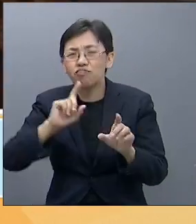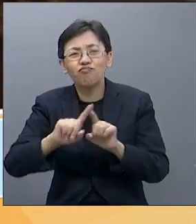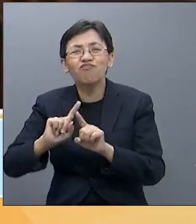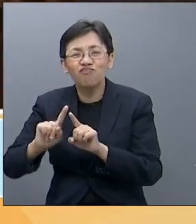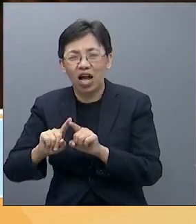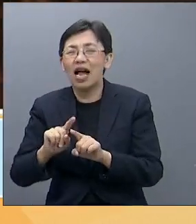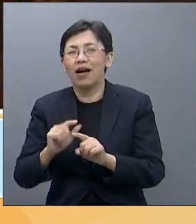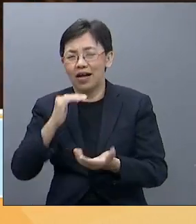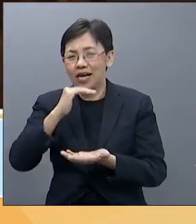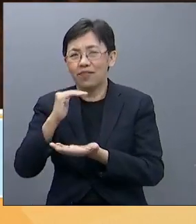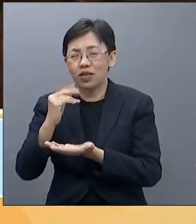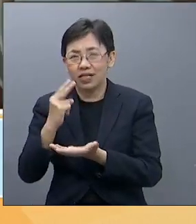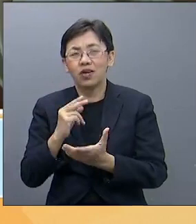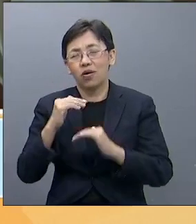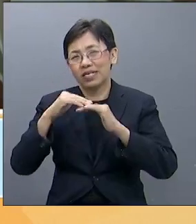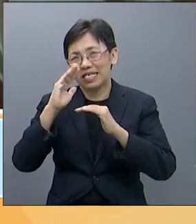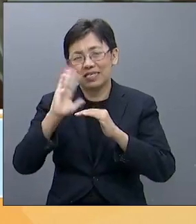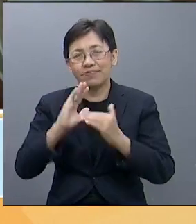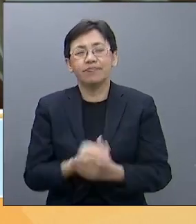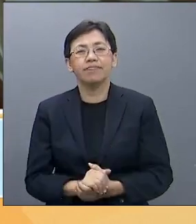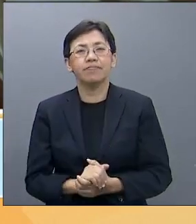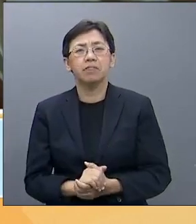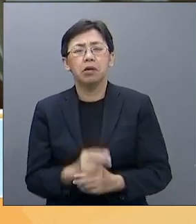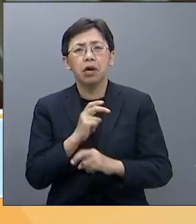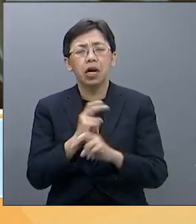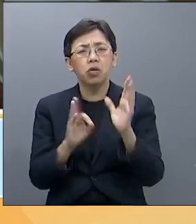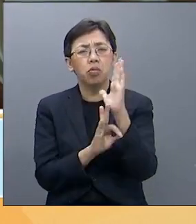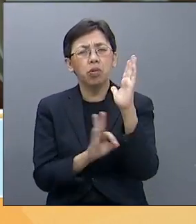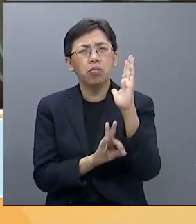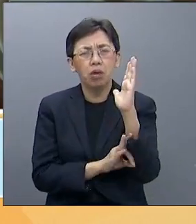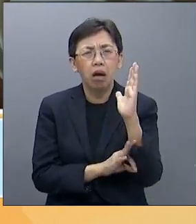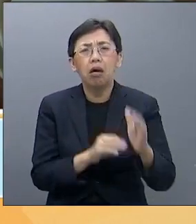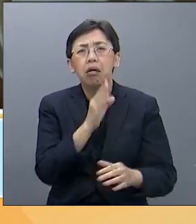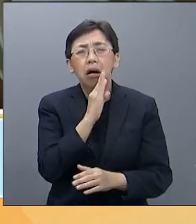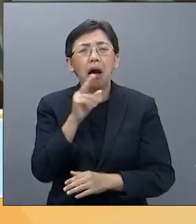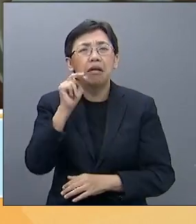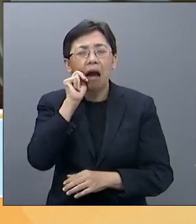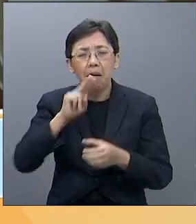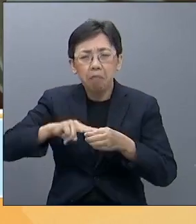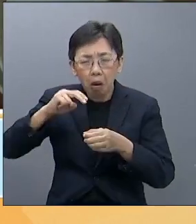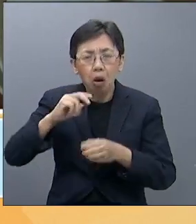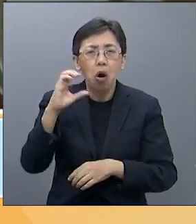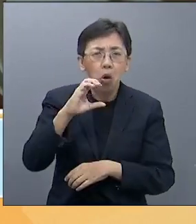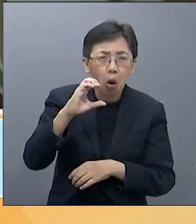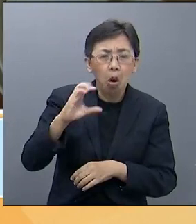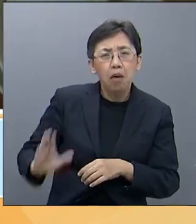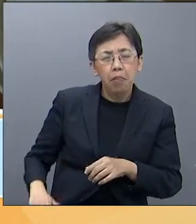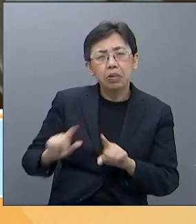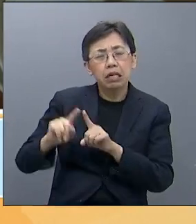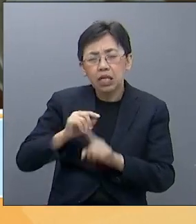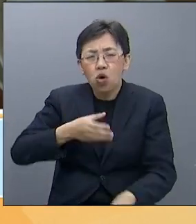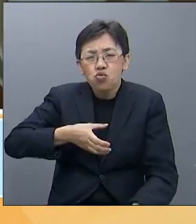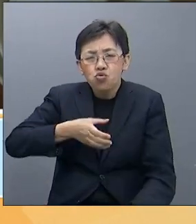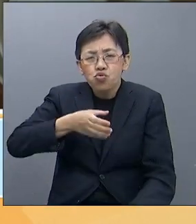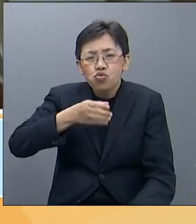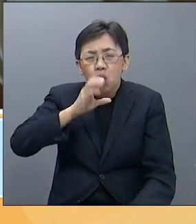ที่มีความเสี่ยงต่อภาวะเรื่องของกระดูกพรุนแล้วโอ้โหคุณยิ่งไปกินน้ำอัดลมมันยิ่งเป็นปัจจัยกระตุ้น ใช่ครับก็พวกนี้ก็จะ